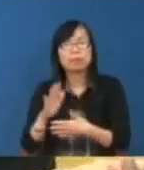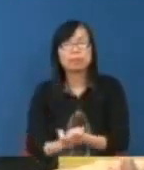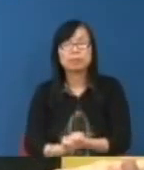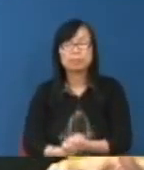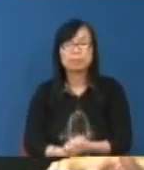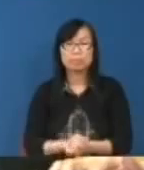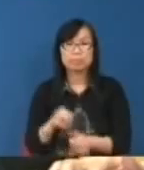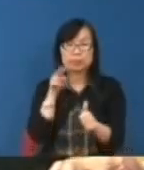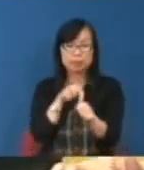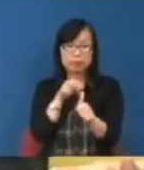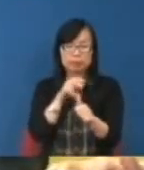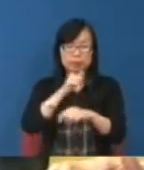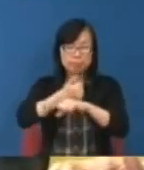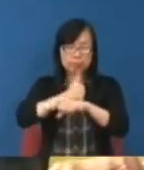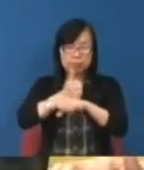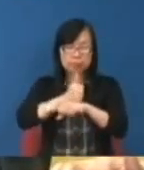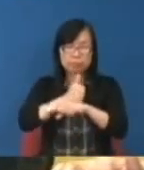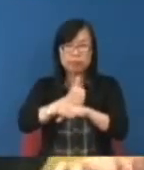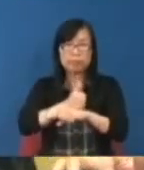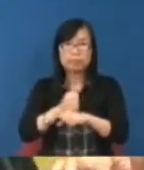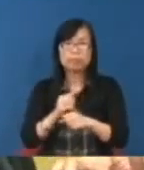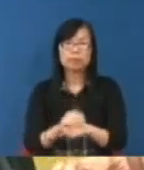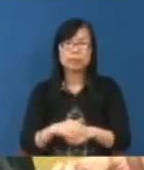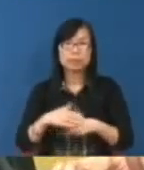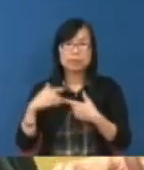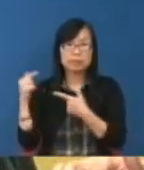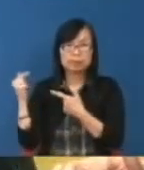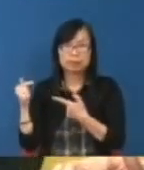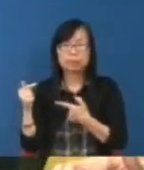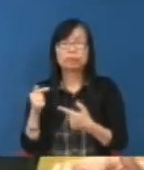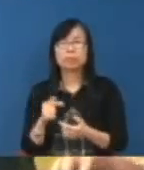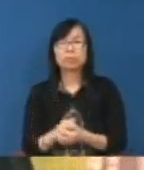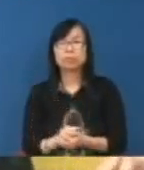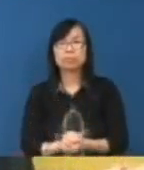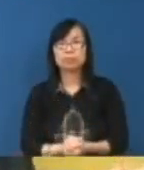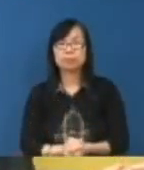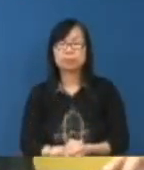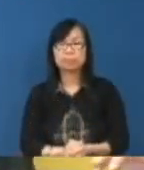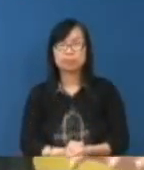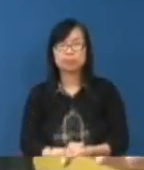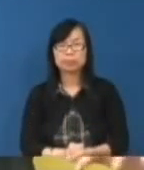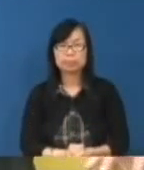咗基本法立法噶啦。咁跟住而家嗰個出咗事嘅